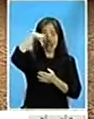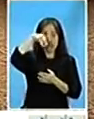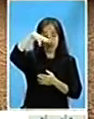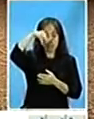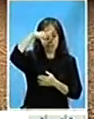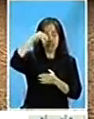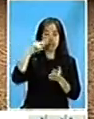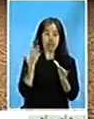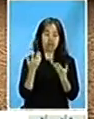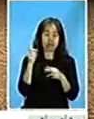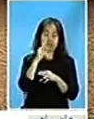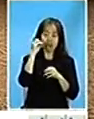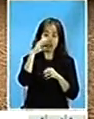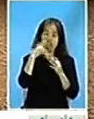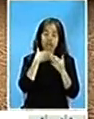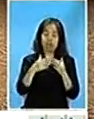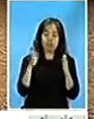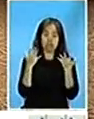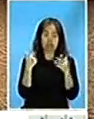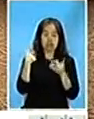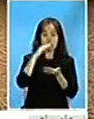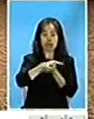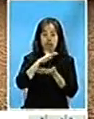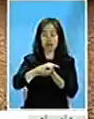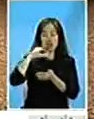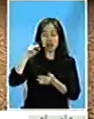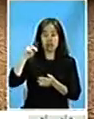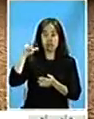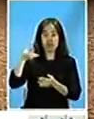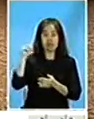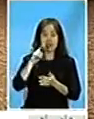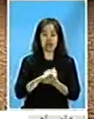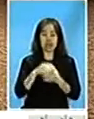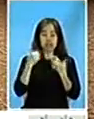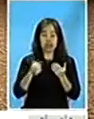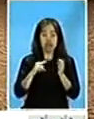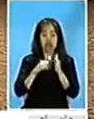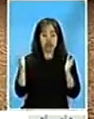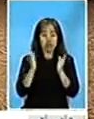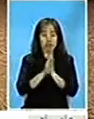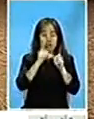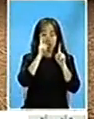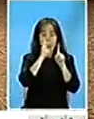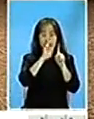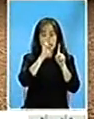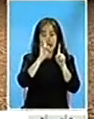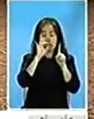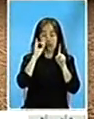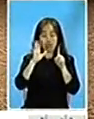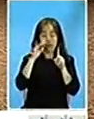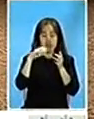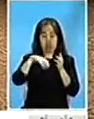ม่มีไฟฟ้าใช้33โรงเรียนก็ไม่มีไฟฟ้าใช้สรุปว่าใน178โรงเรียนของโรงเรียนตำรวจตะเวนชาย